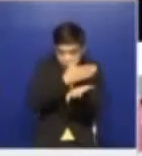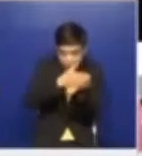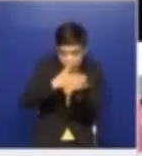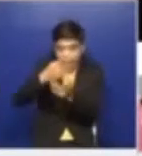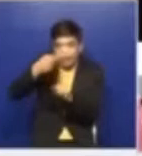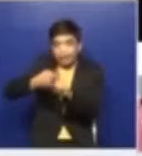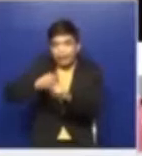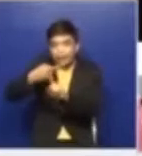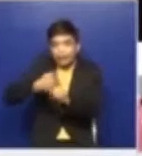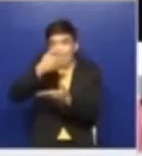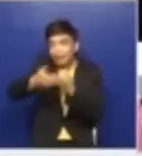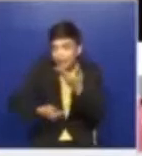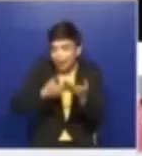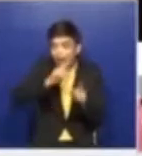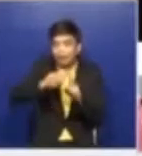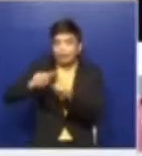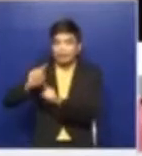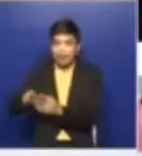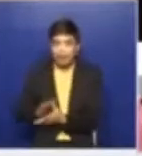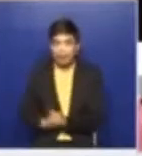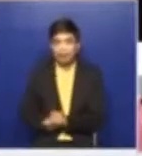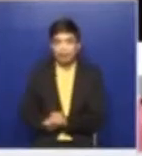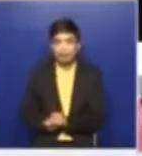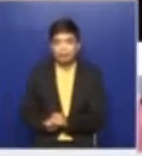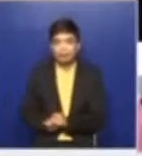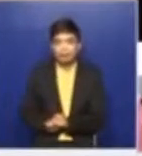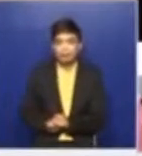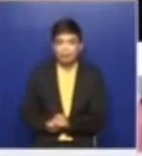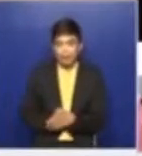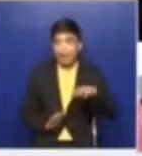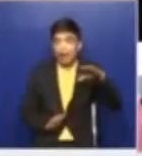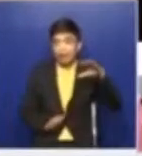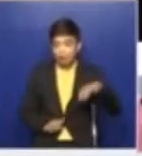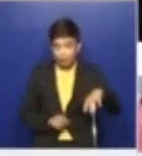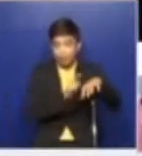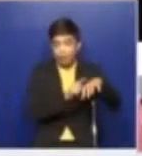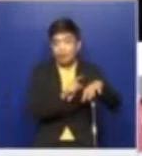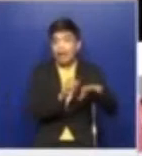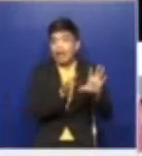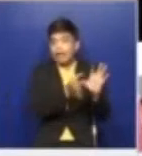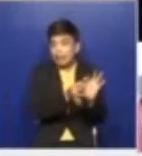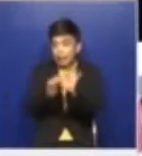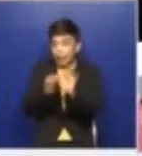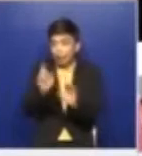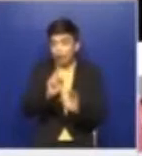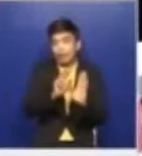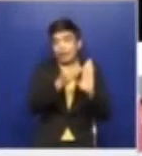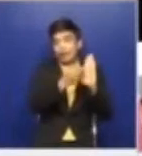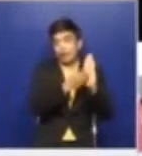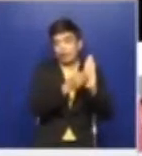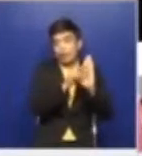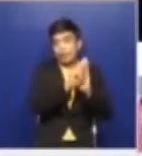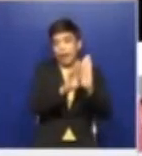าและส่วนที่เกี่ยวข้องอีกหนึ่งส่วนก็คือเรื่องของระเบียบของกรุงเทพมหาน